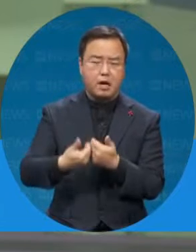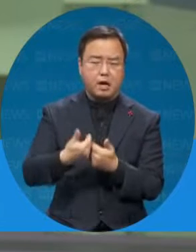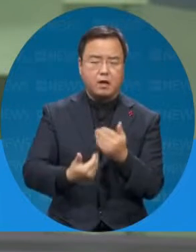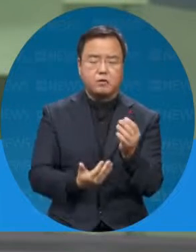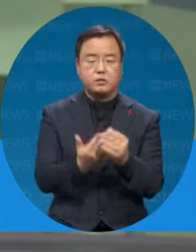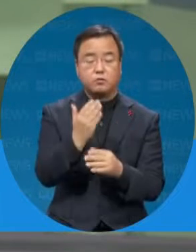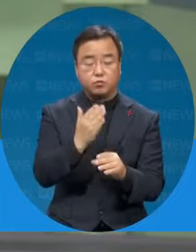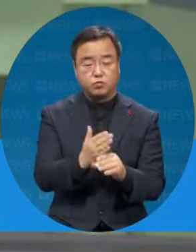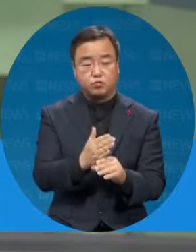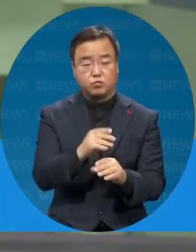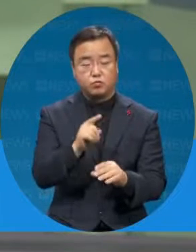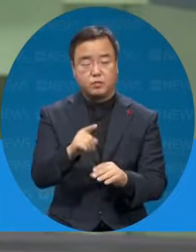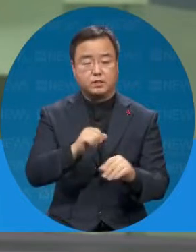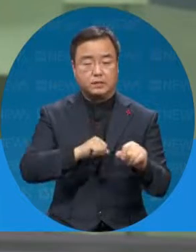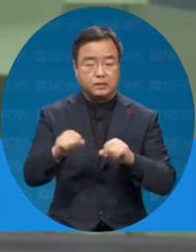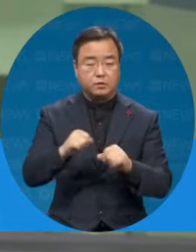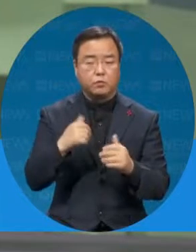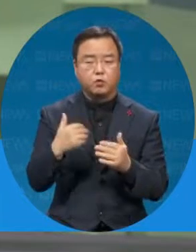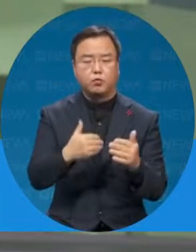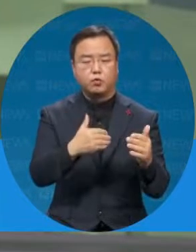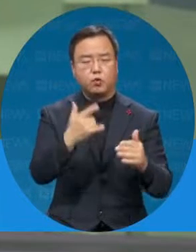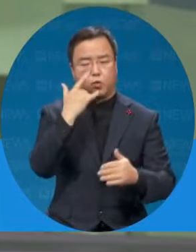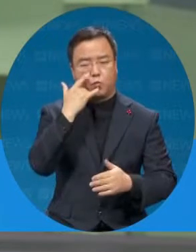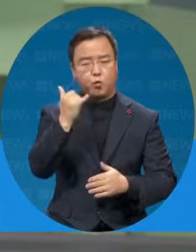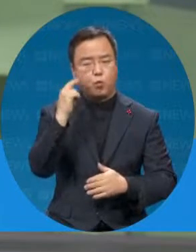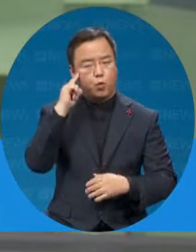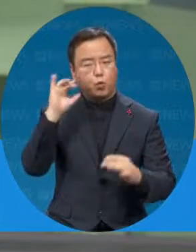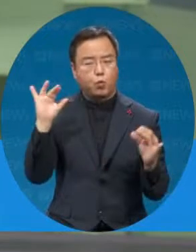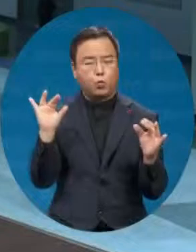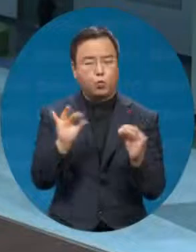동의를 의무화하기로 했습니다. 최희영 기자입니다.